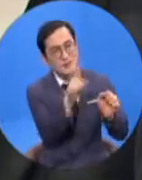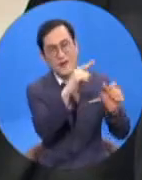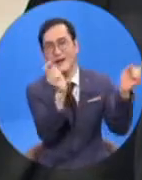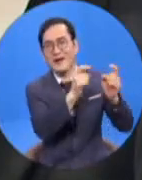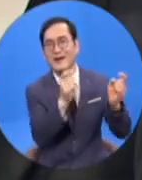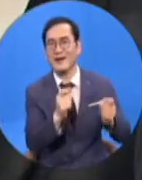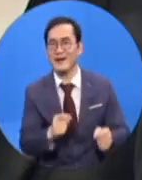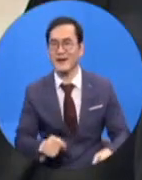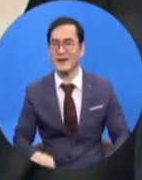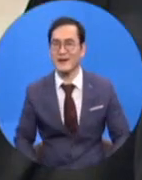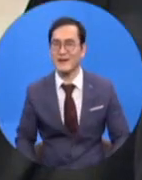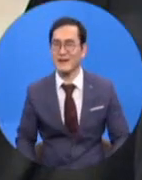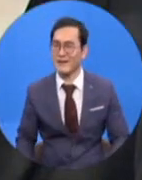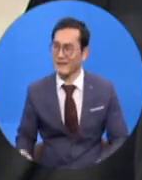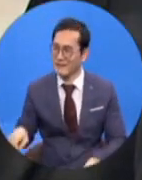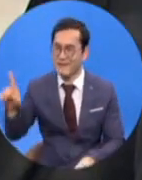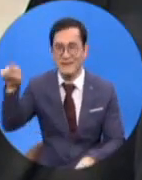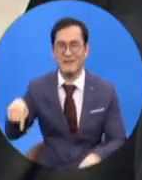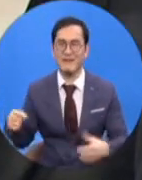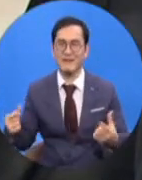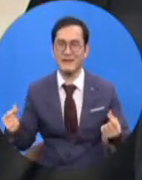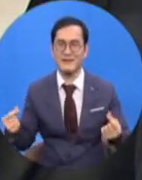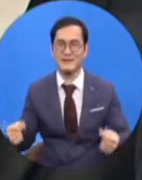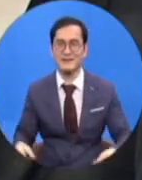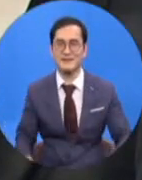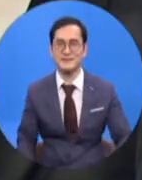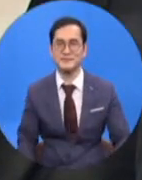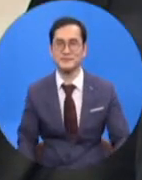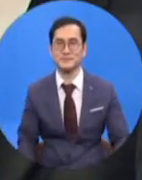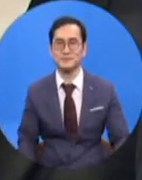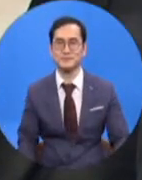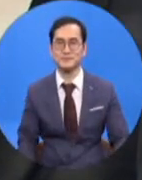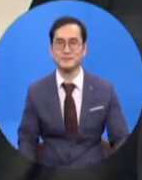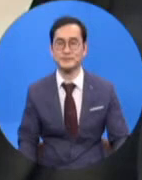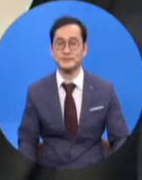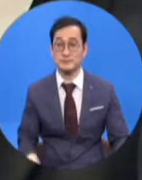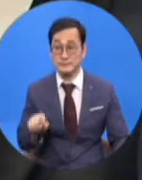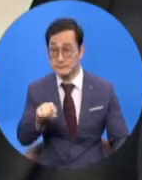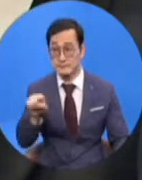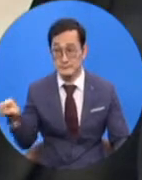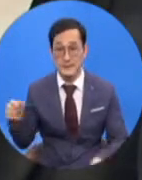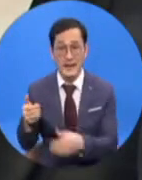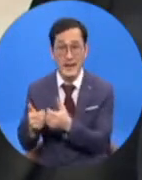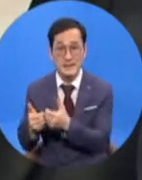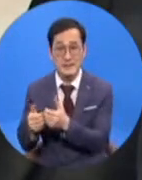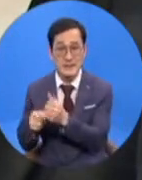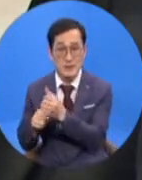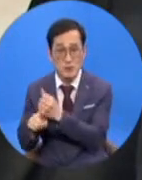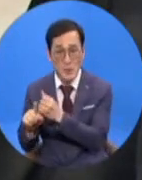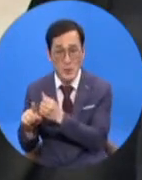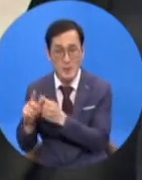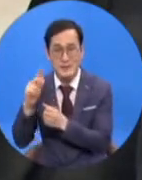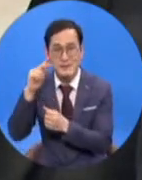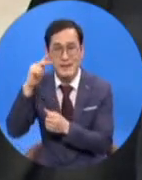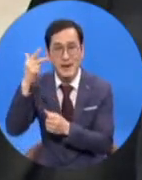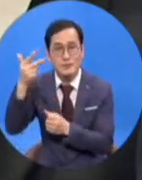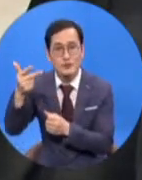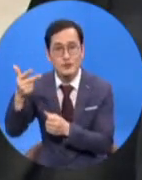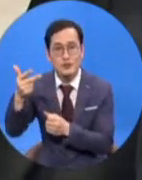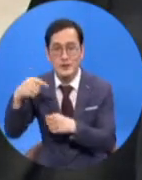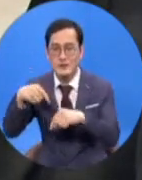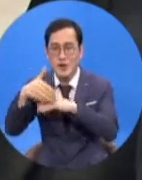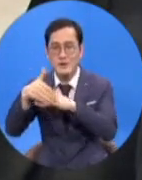자 이준석 대표와 윤 전 총장 측 의 갈등의 원인 중 하나가 바로 다음 주로 예정돼 있는